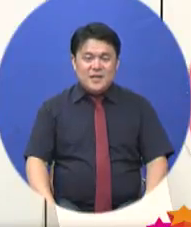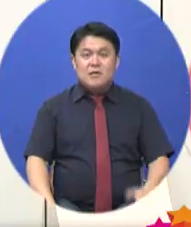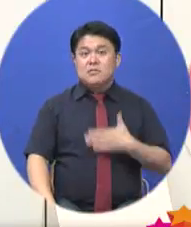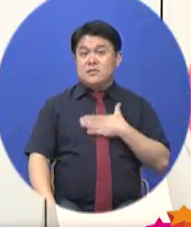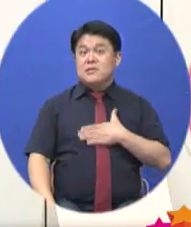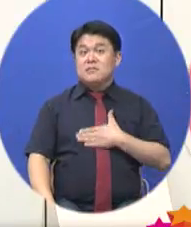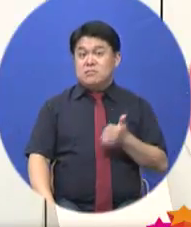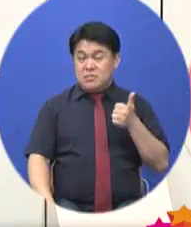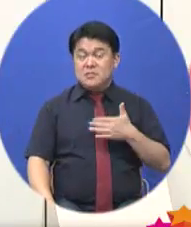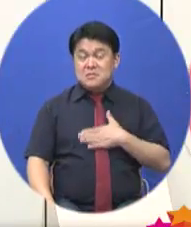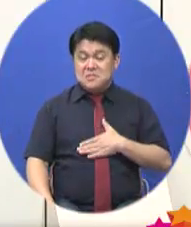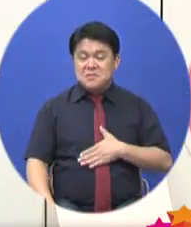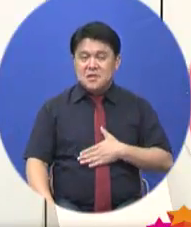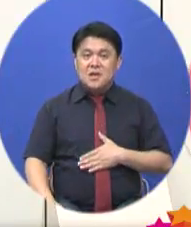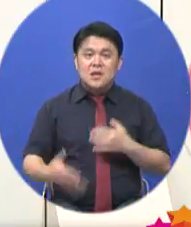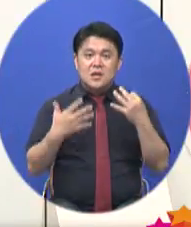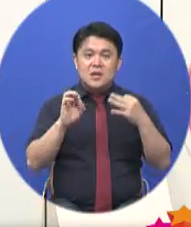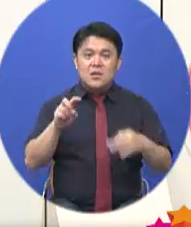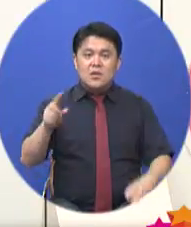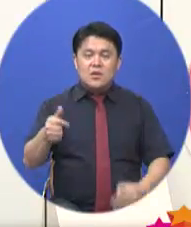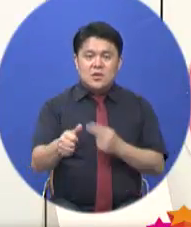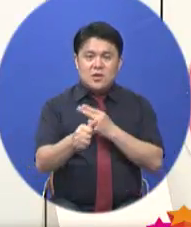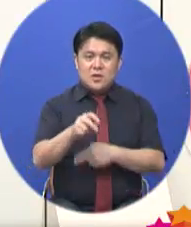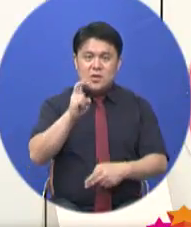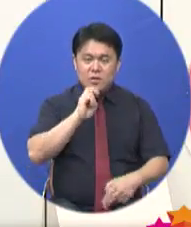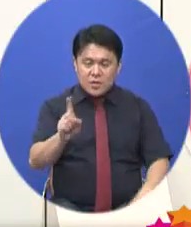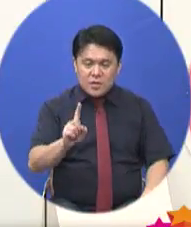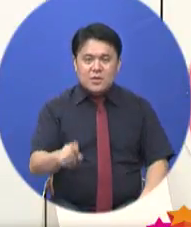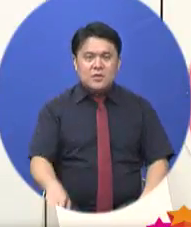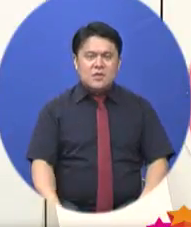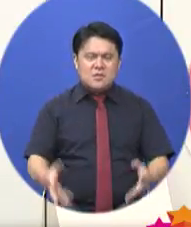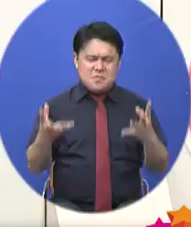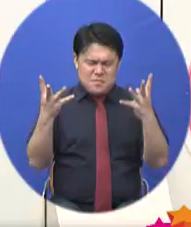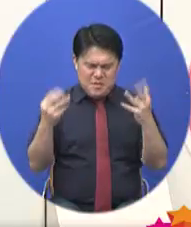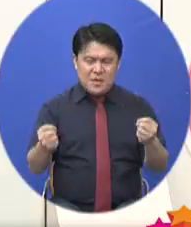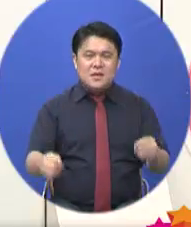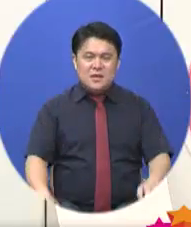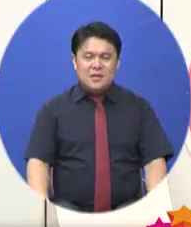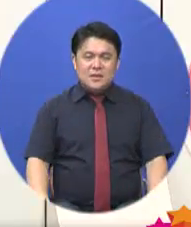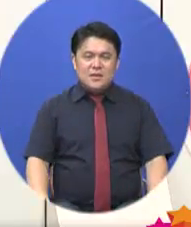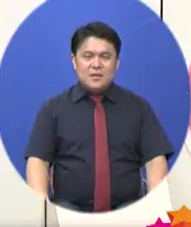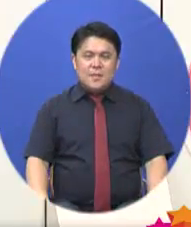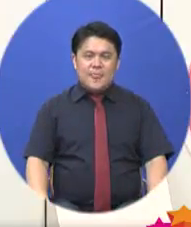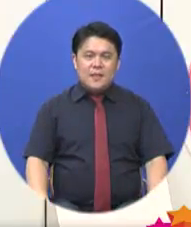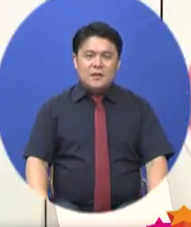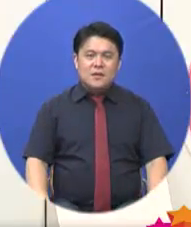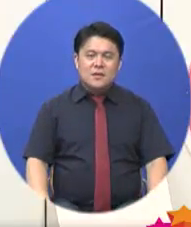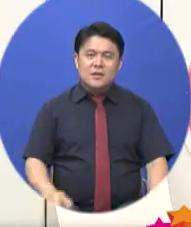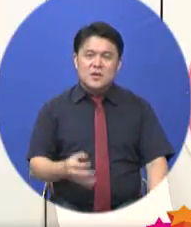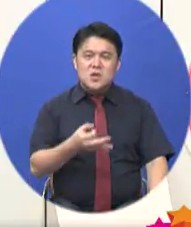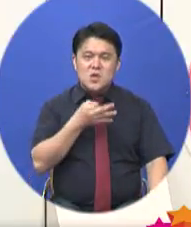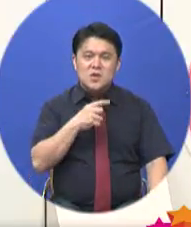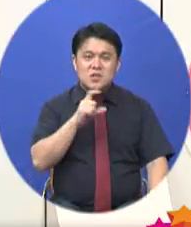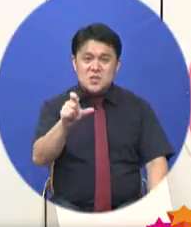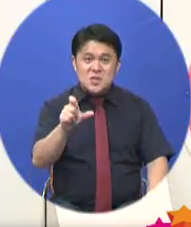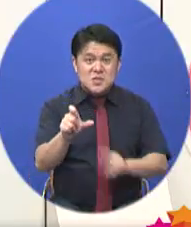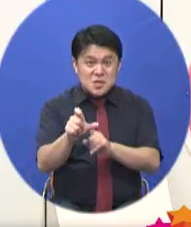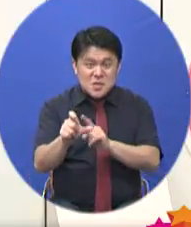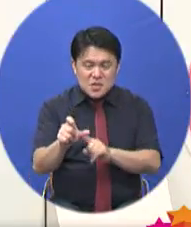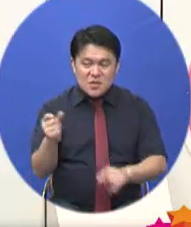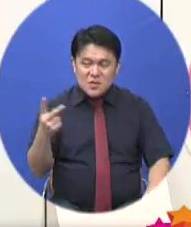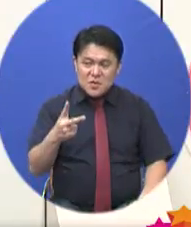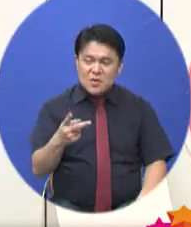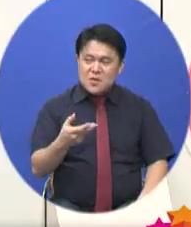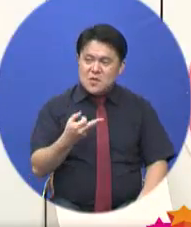고맙겠습니다. 아, 그럼요. 네, 네. 김영광 선생님이 그 노래도 여러 많이 있죠. 뭐 네. 엽전 열단장이라든가 네.